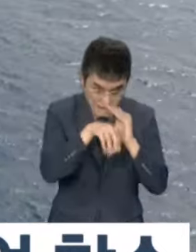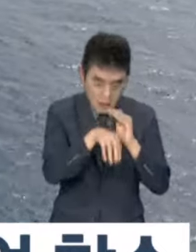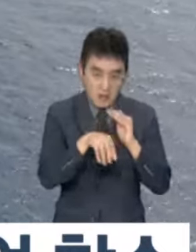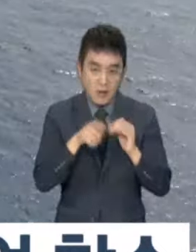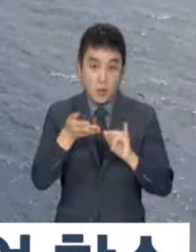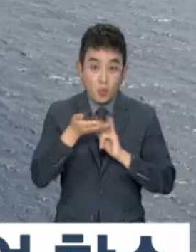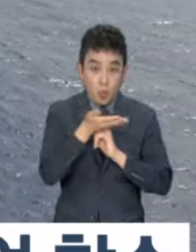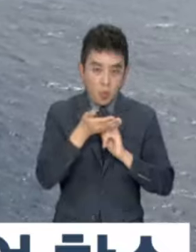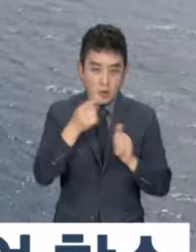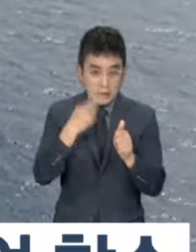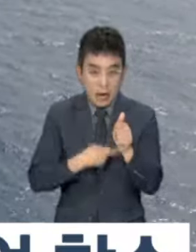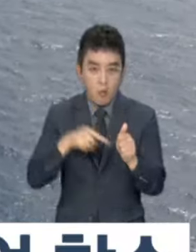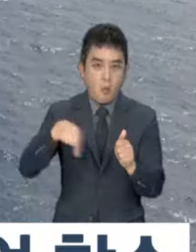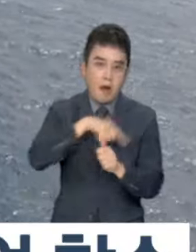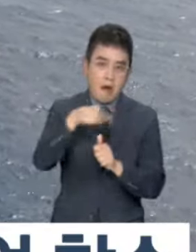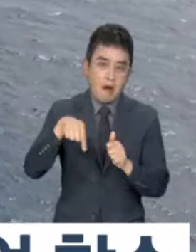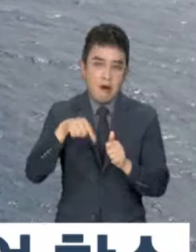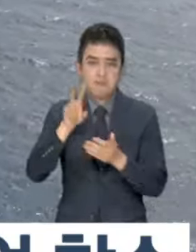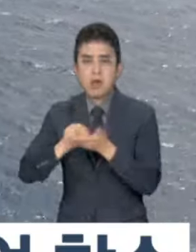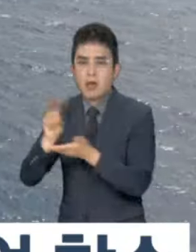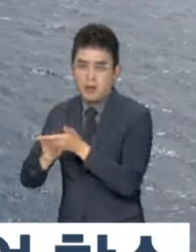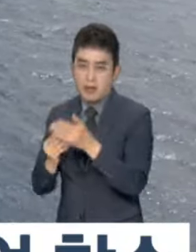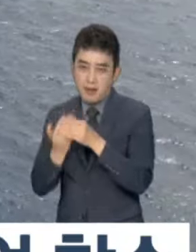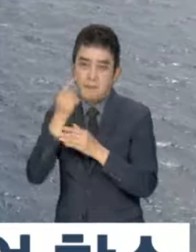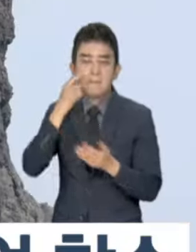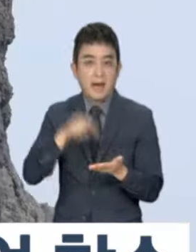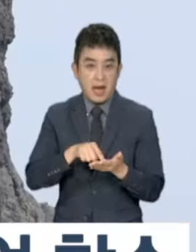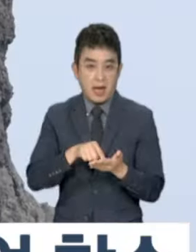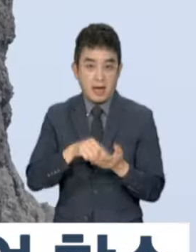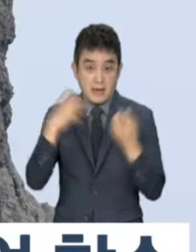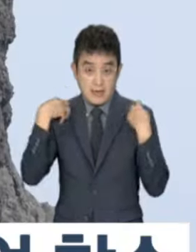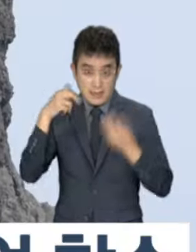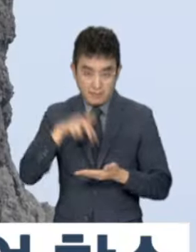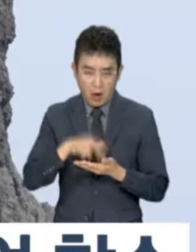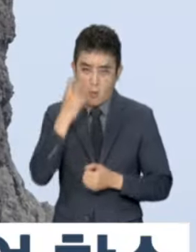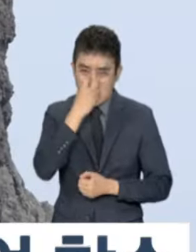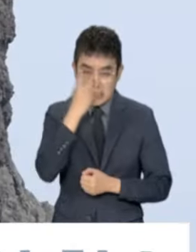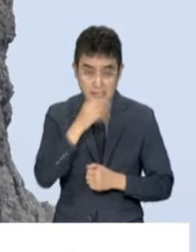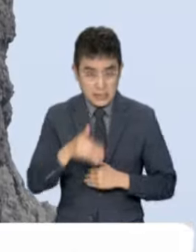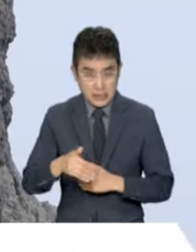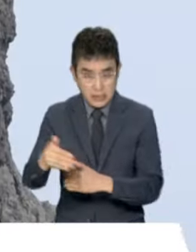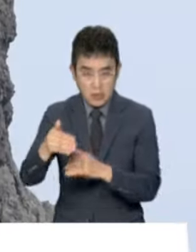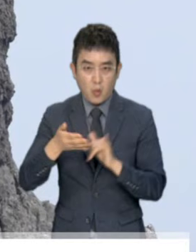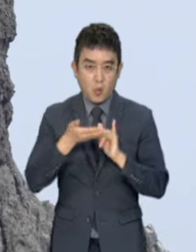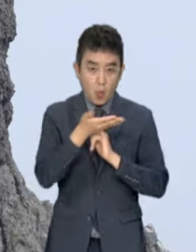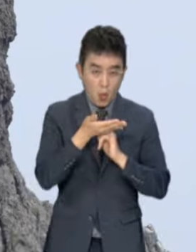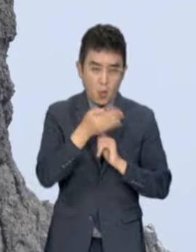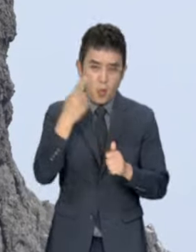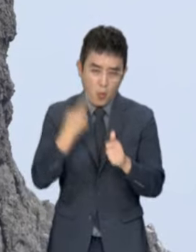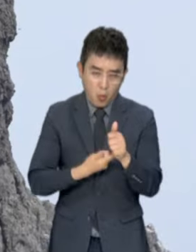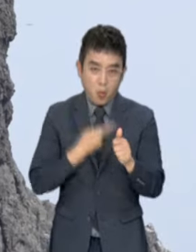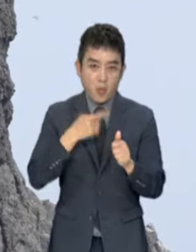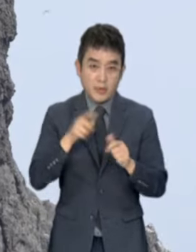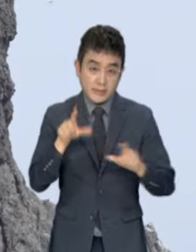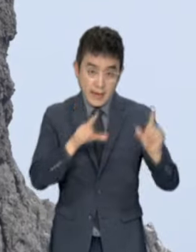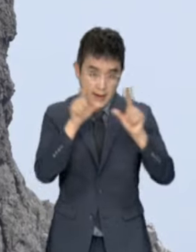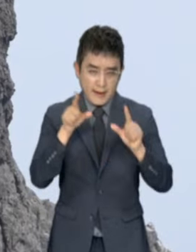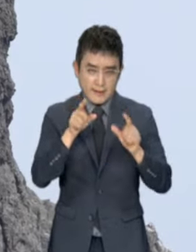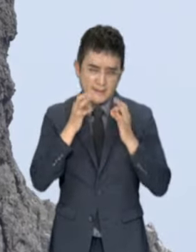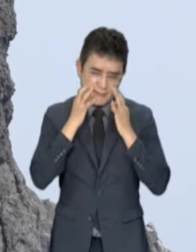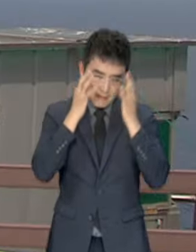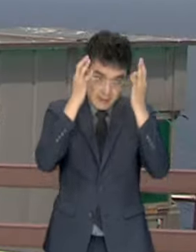악영향을 줄 수 있는 것으로 파악됐습니다 당국은 관리대책을 통해 독도 고유 생태계 보존에 힘쓸